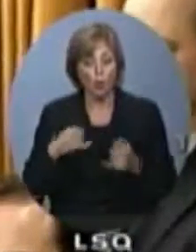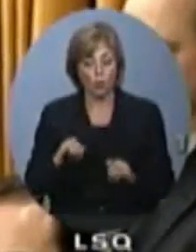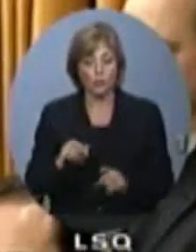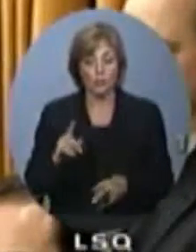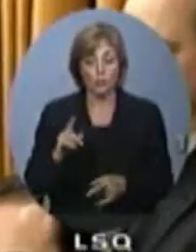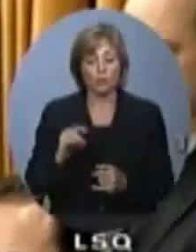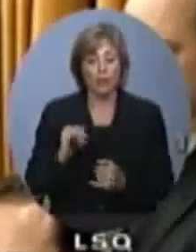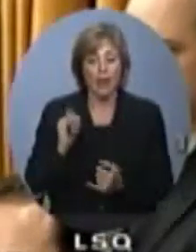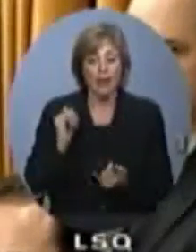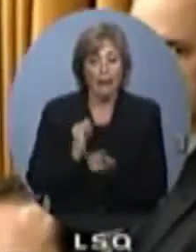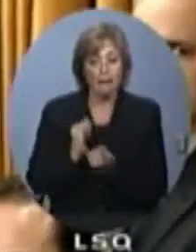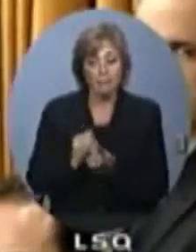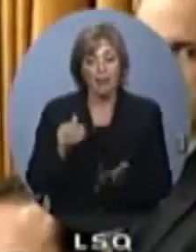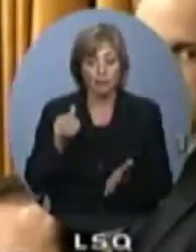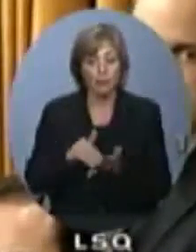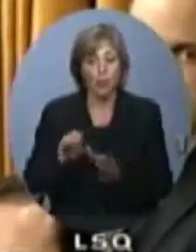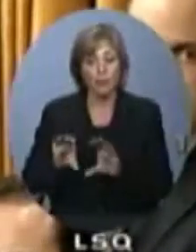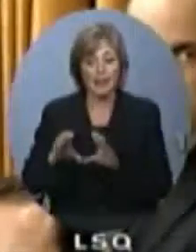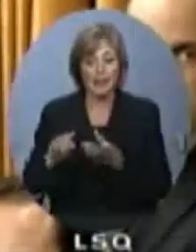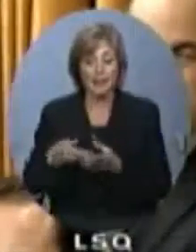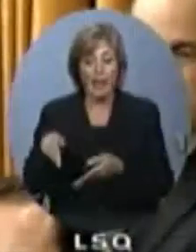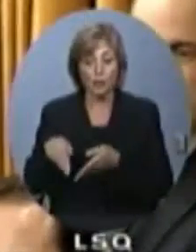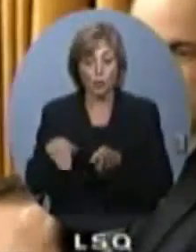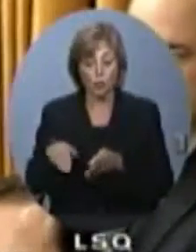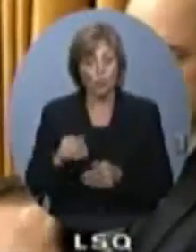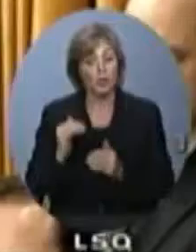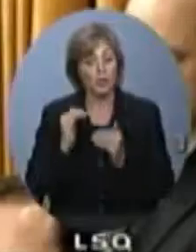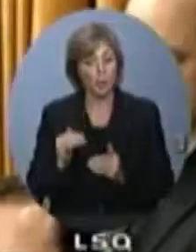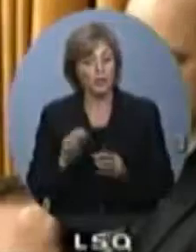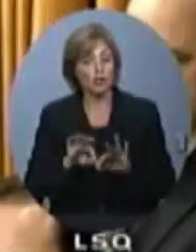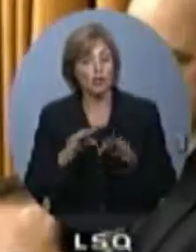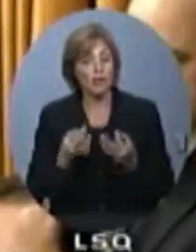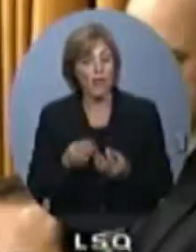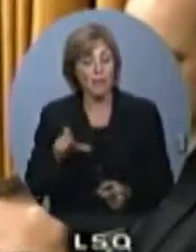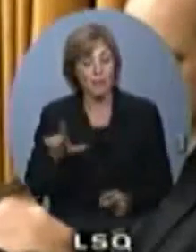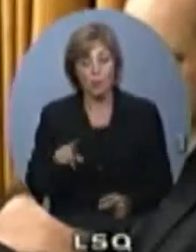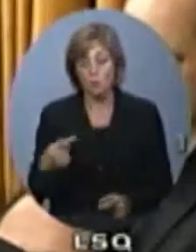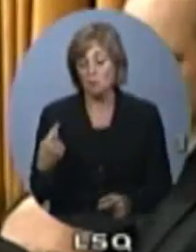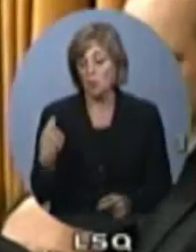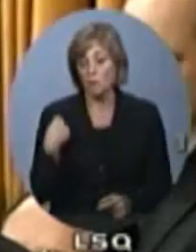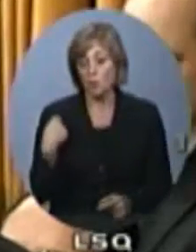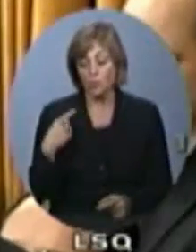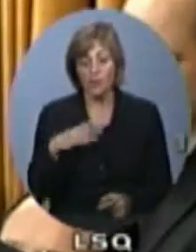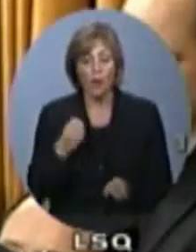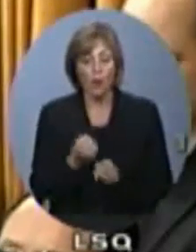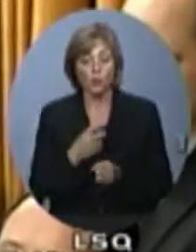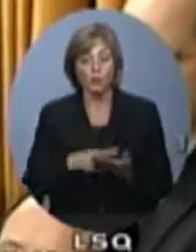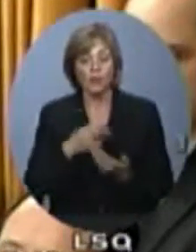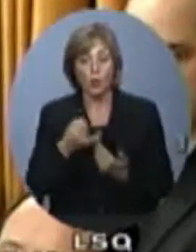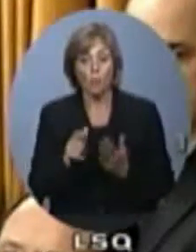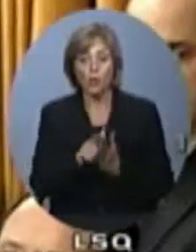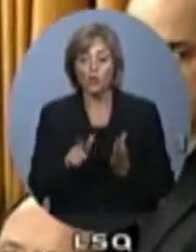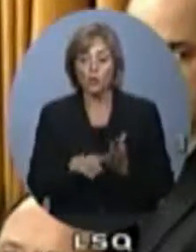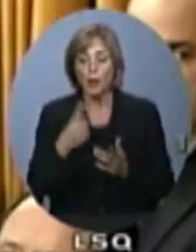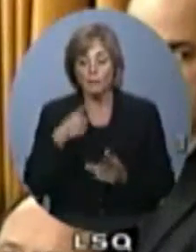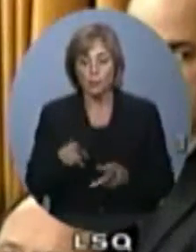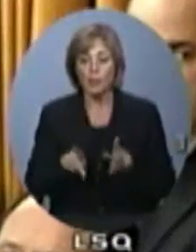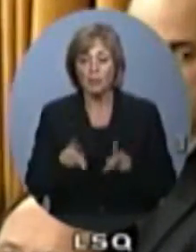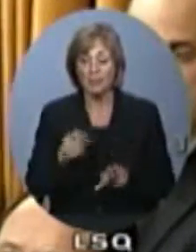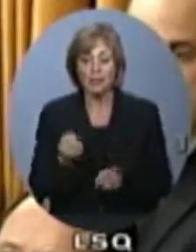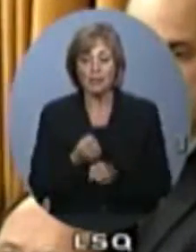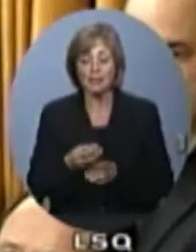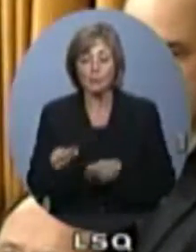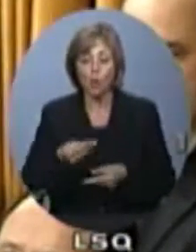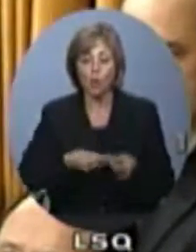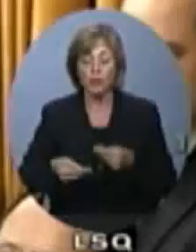de protéger les familles québécoises. Récemment, nous avons passé un projet de loi qui prévoit des peines minimales pour ceux qui font la traite et